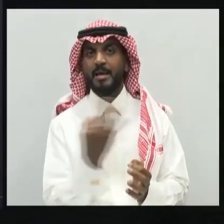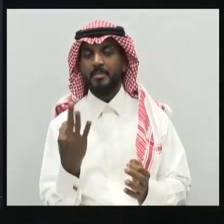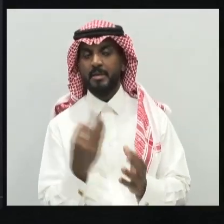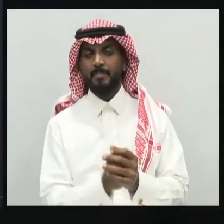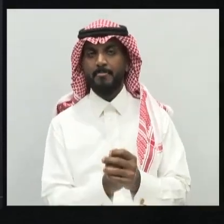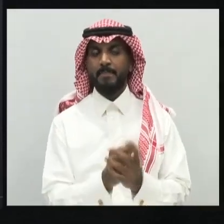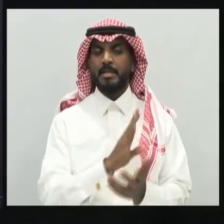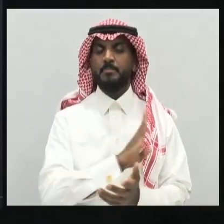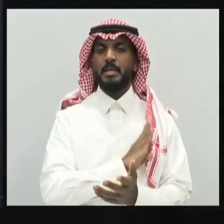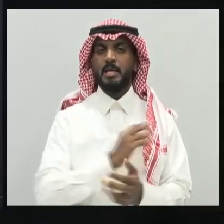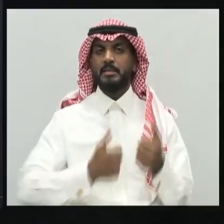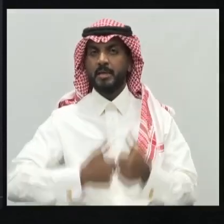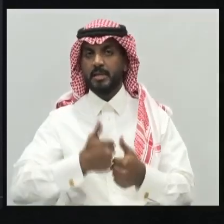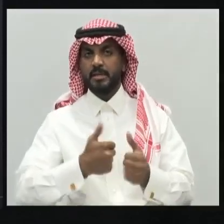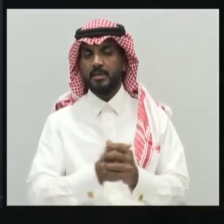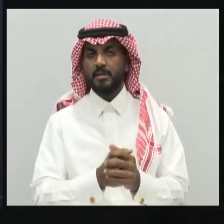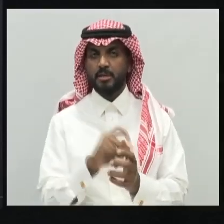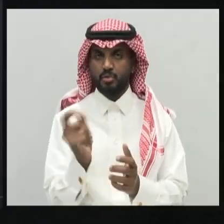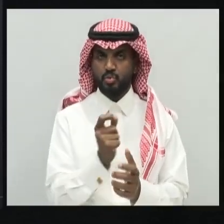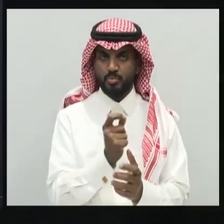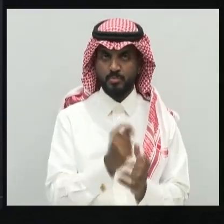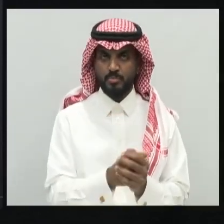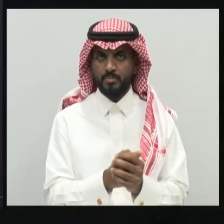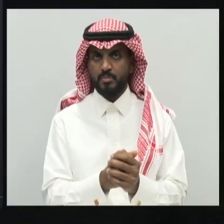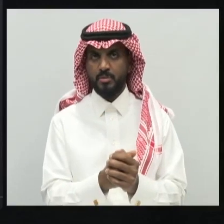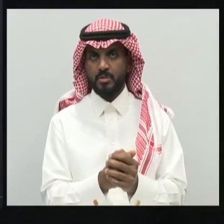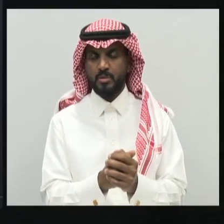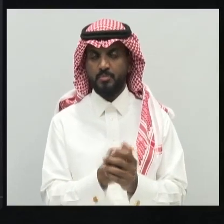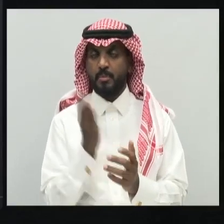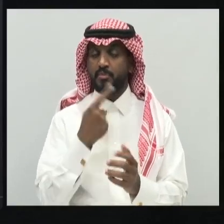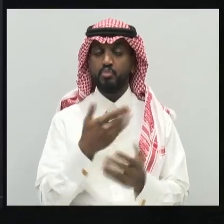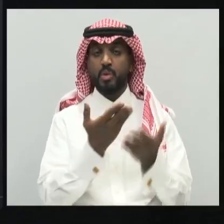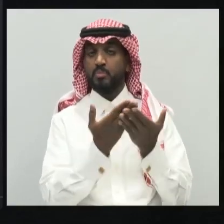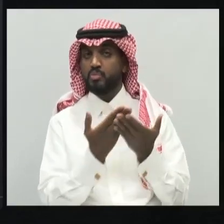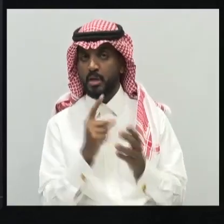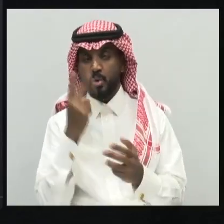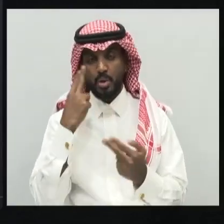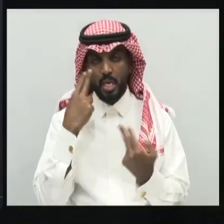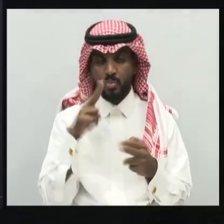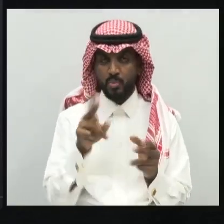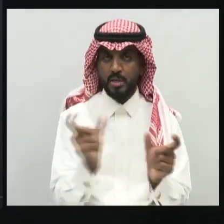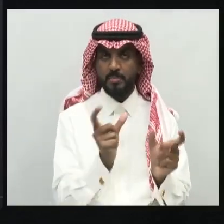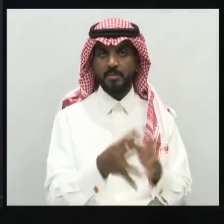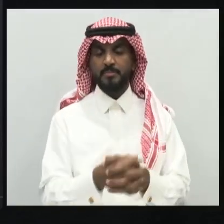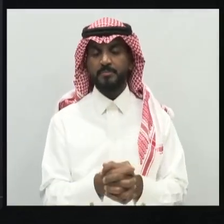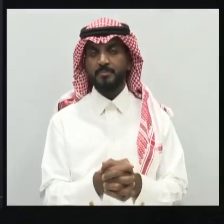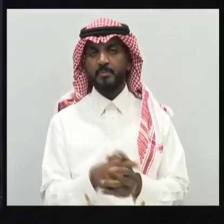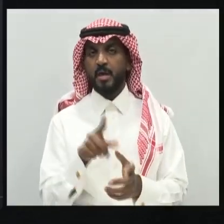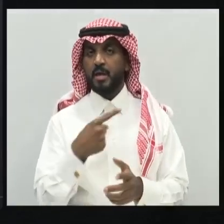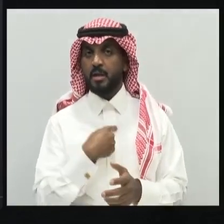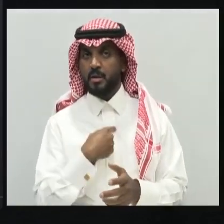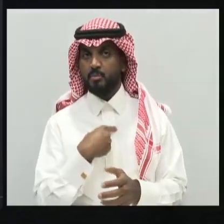الاملاء الاختباري نكتب بدون ان ننظر الى الكلمات وانا